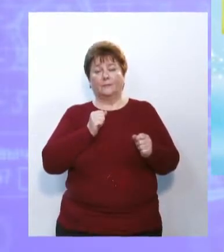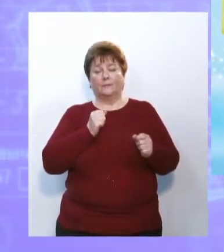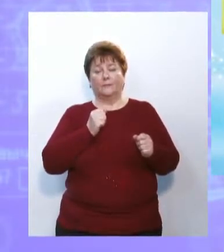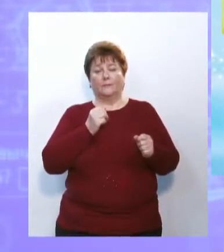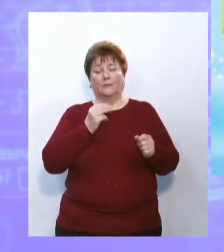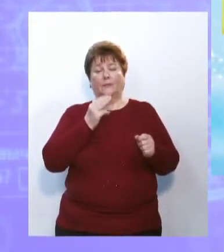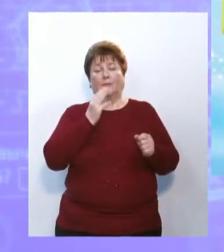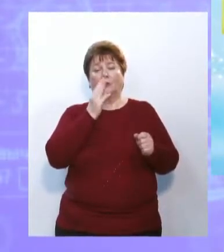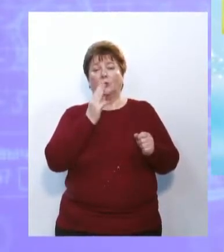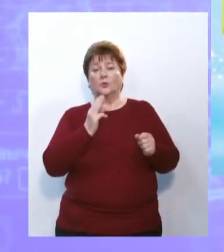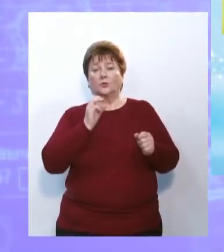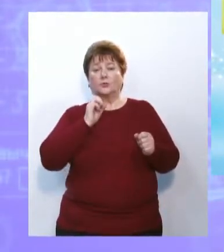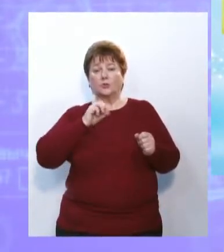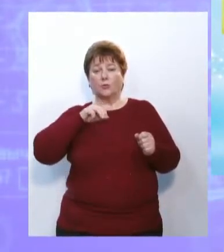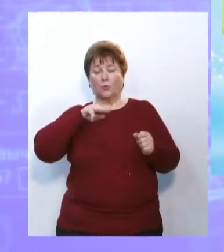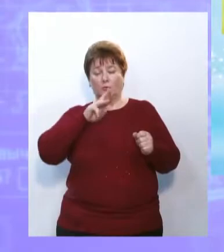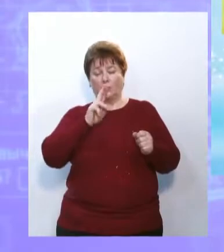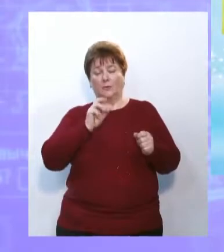щетка,